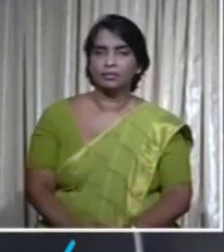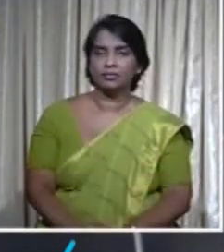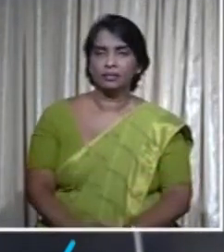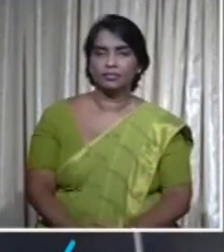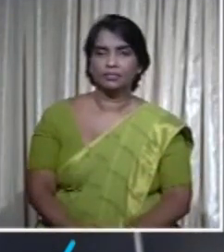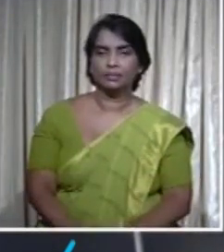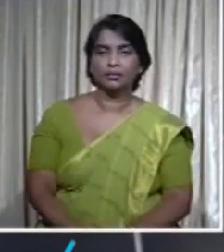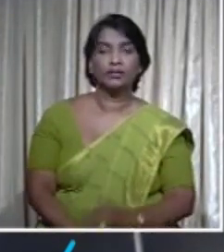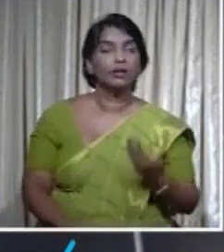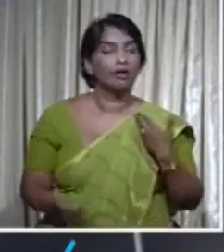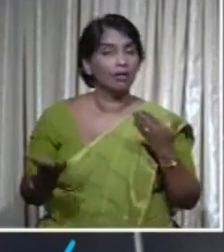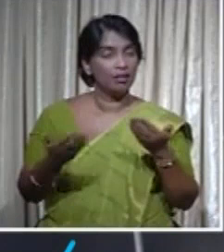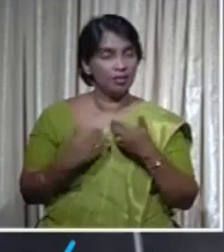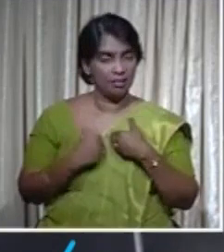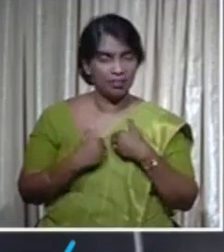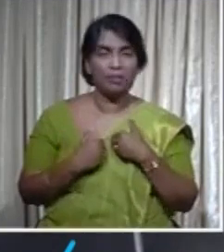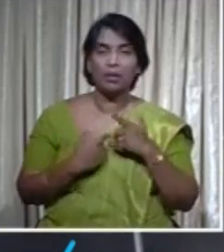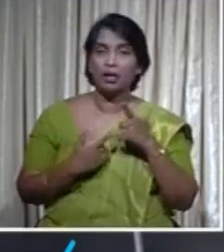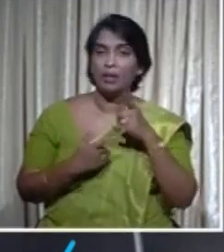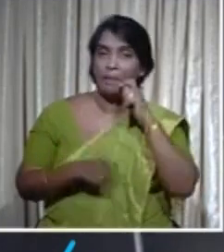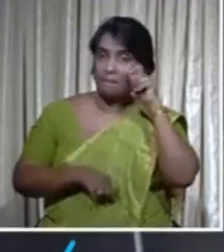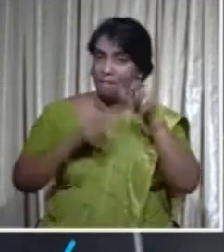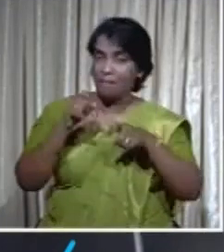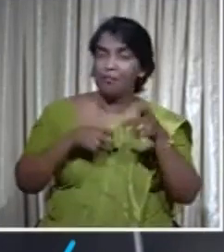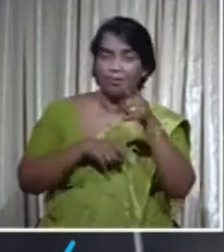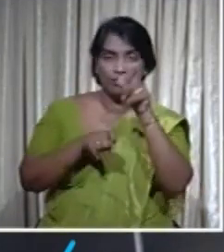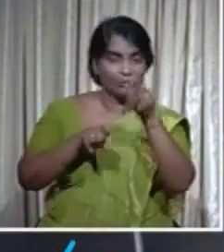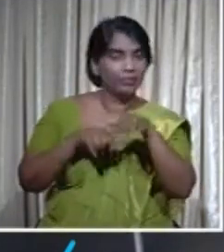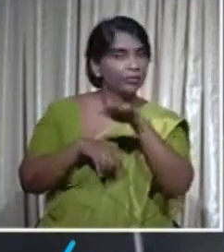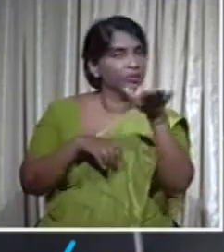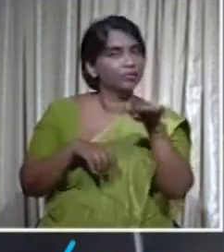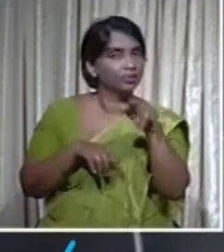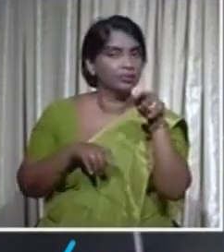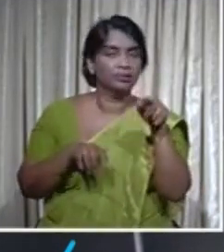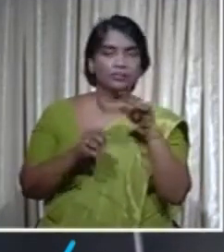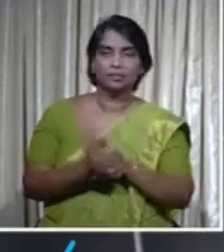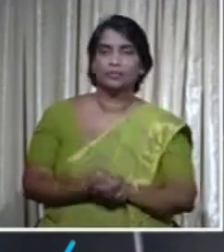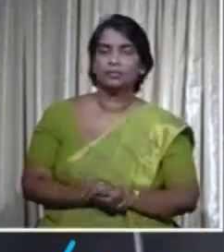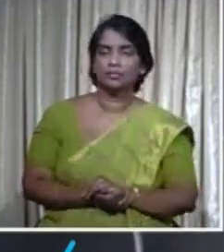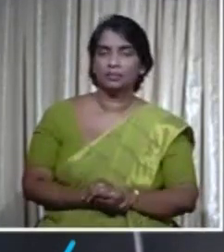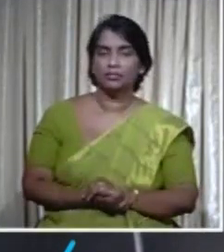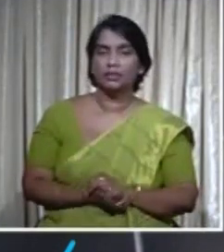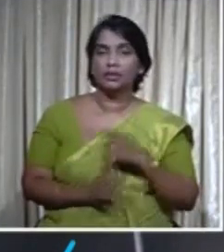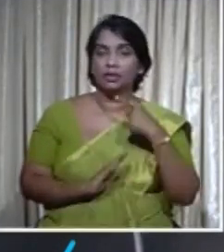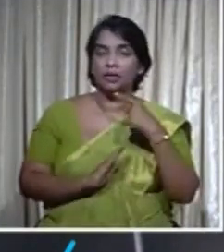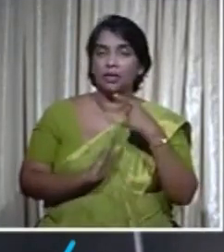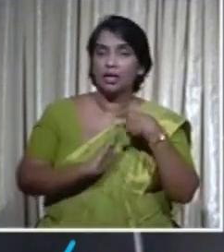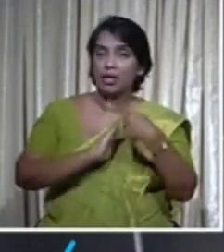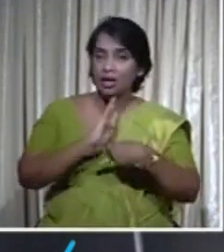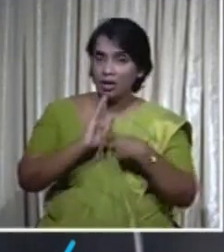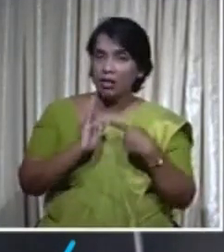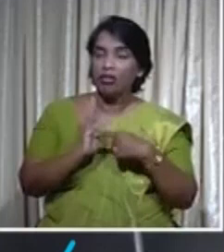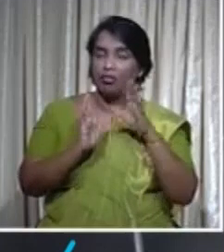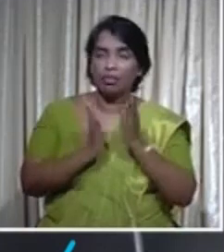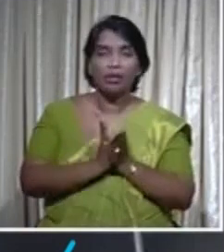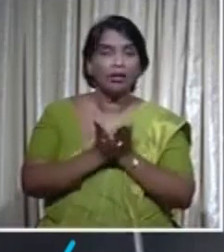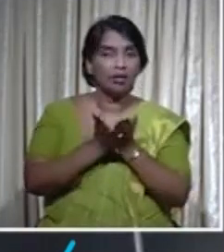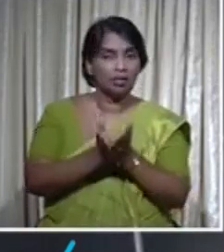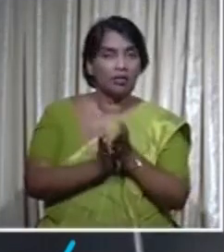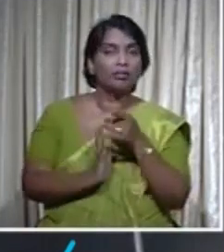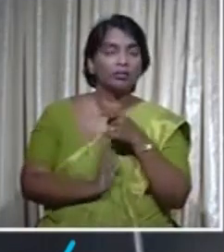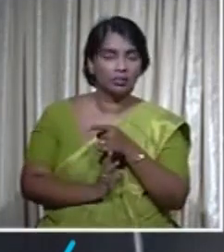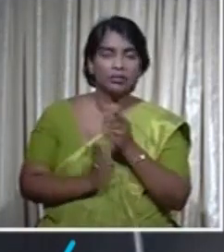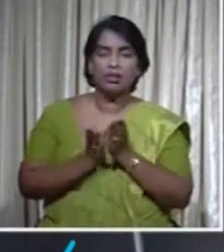எங்களுடைய மீனவ சமூகம் உள்ளூர் ட்ரோலர்களையும் வைத்துக் கொண்டு இருக்கிறவர்களுக்கும் அந்த தொழில்